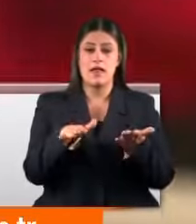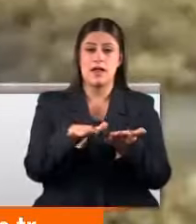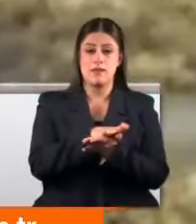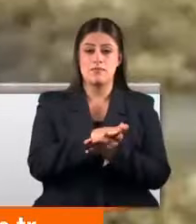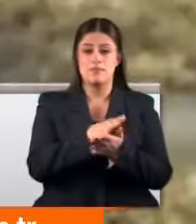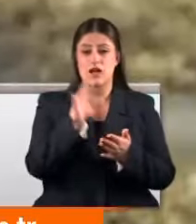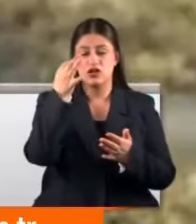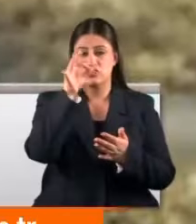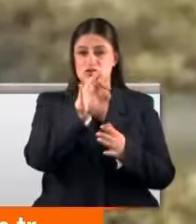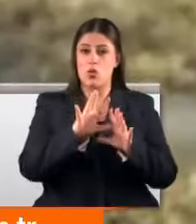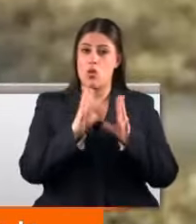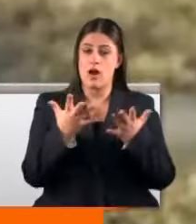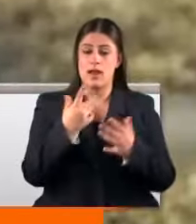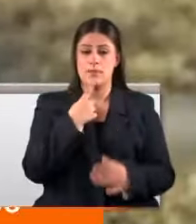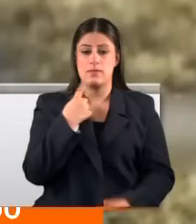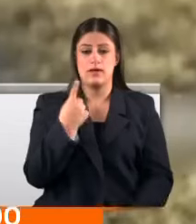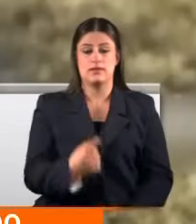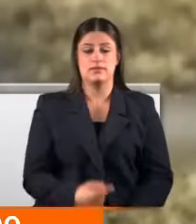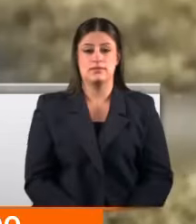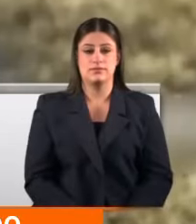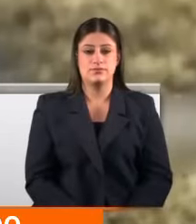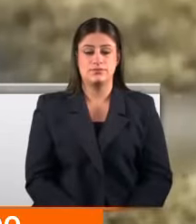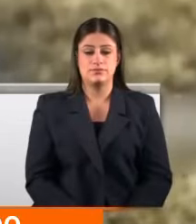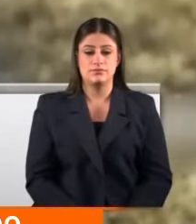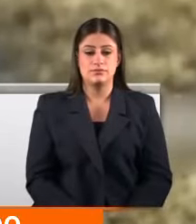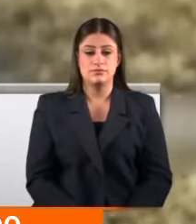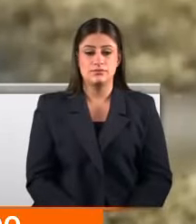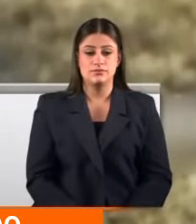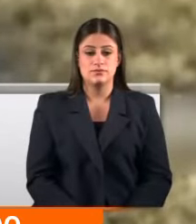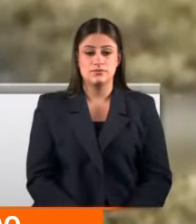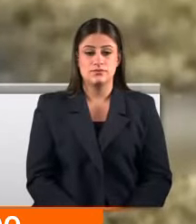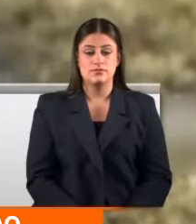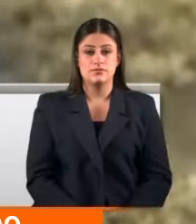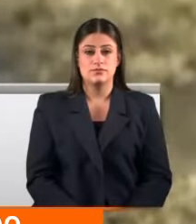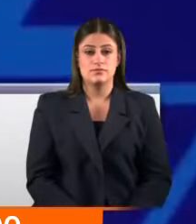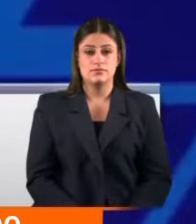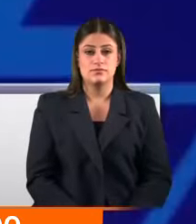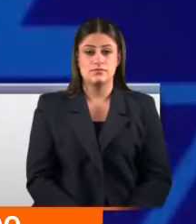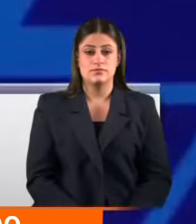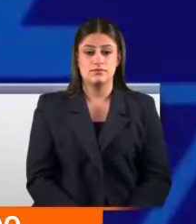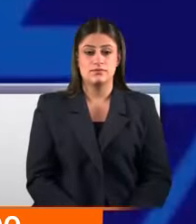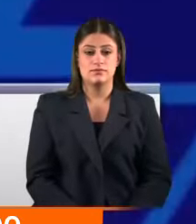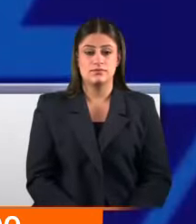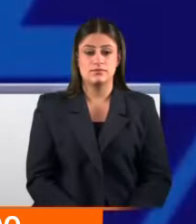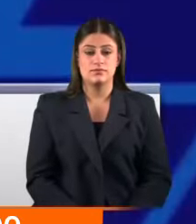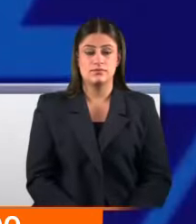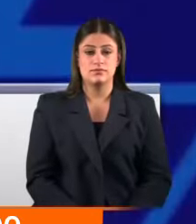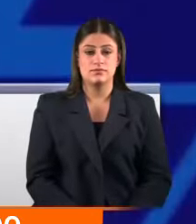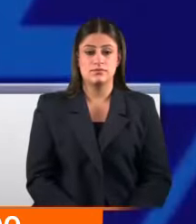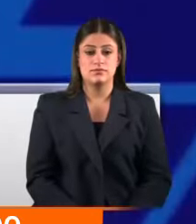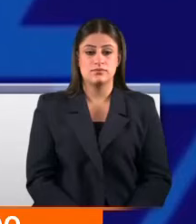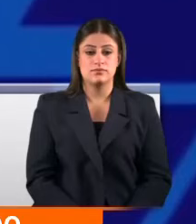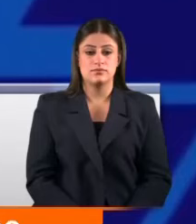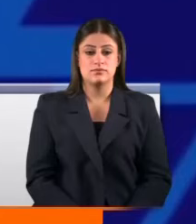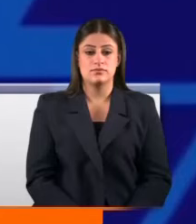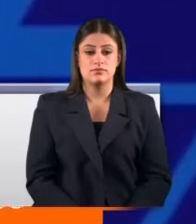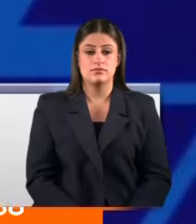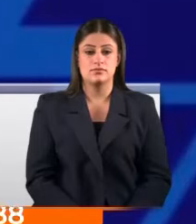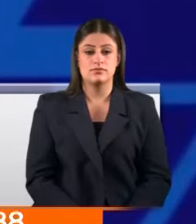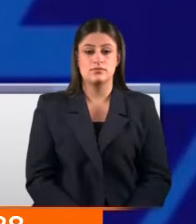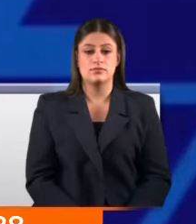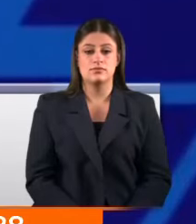çekti. Çok daha güzel günleri çok yakında hep beraber kuracağız. Genel başkanlığın zor bir